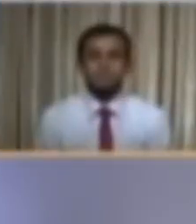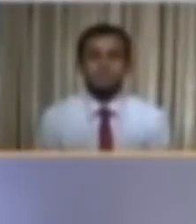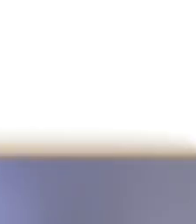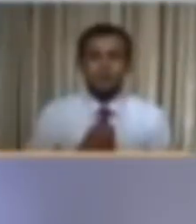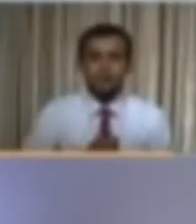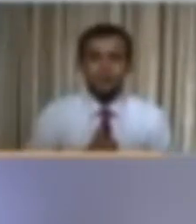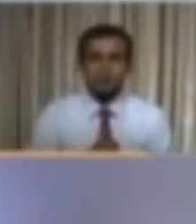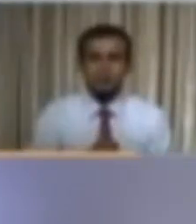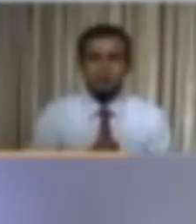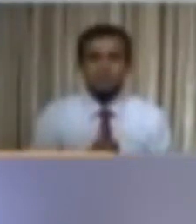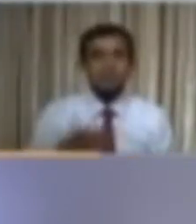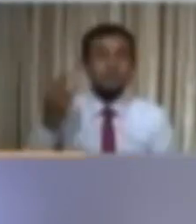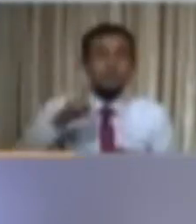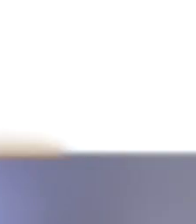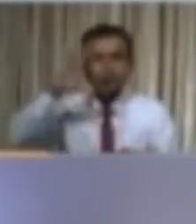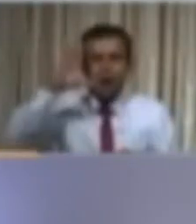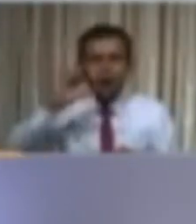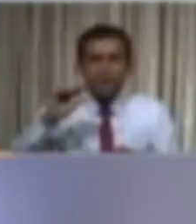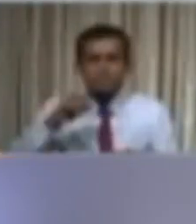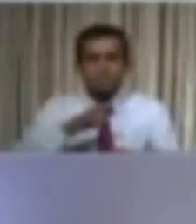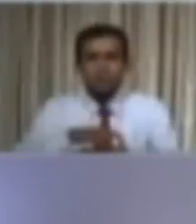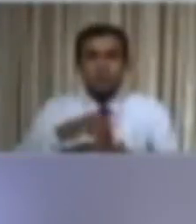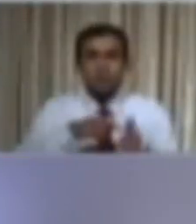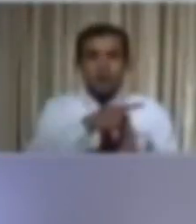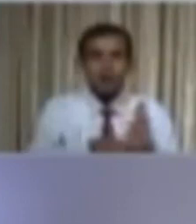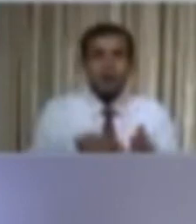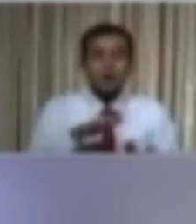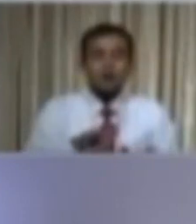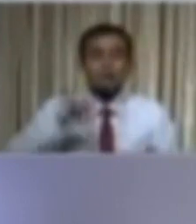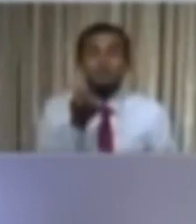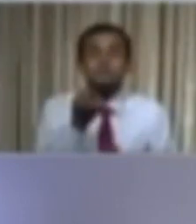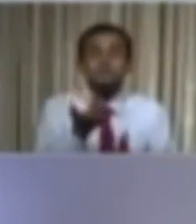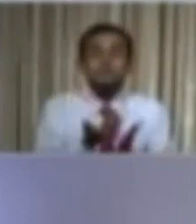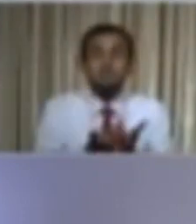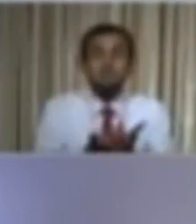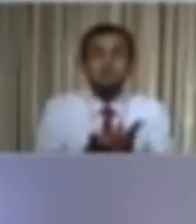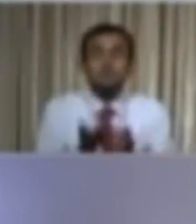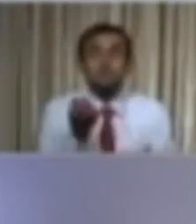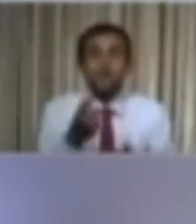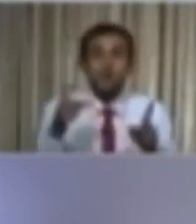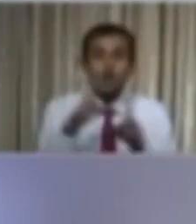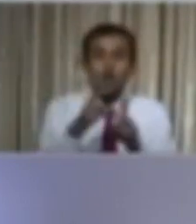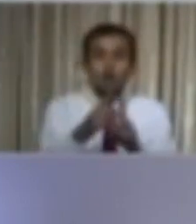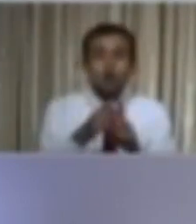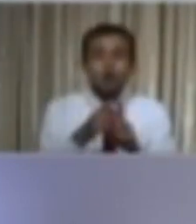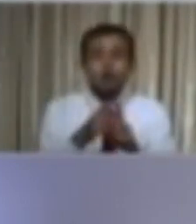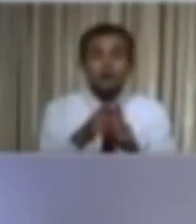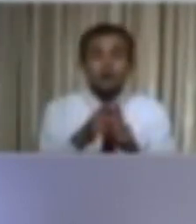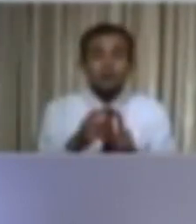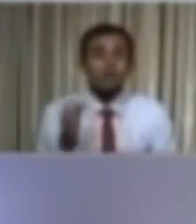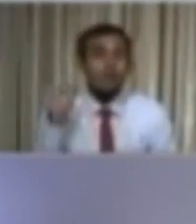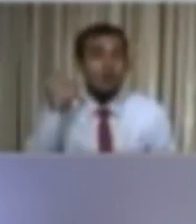මම කැමති සිකුරාද හැන්දෑව වෙනකොට මේ රටේ තියෙන විදේශ විනිමය තත්ත්වය මුදල් ටිකක් ඩොලර් වලින් ඒ වගේම රත්තරන්